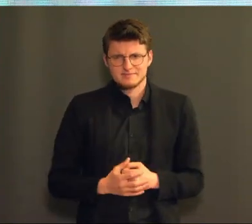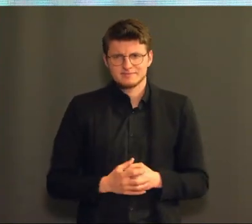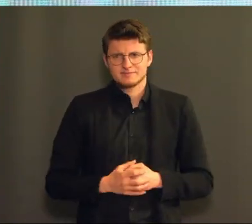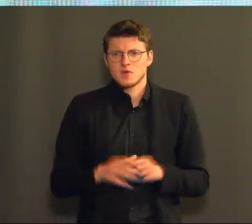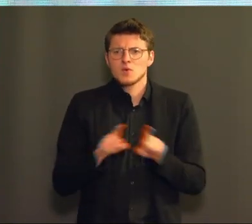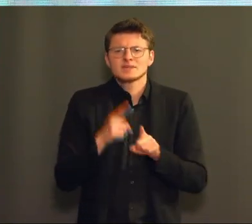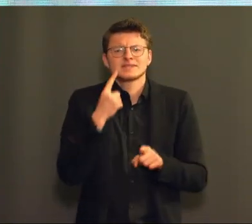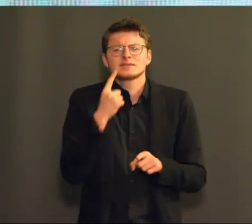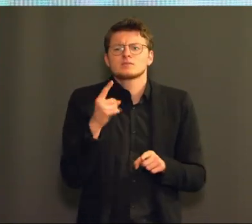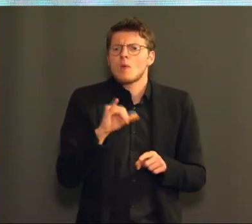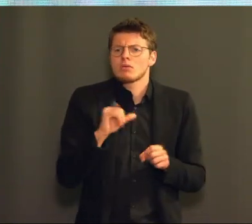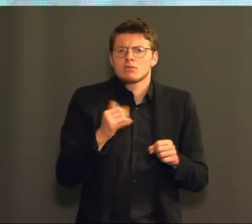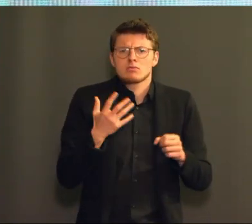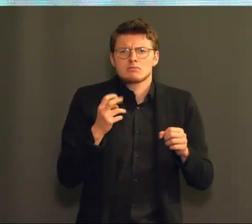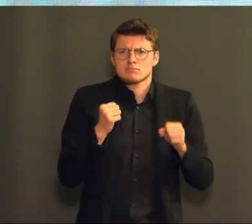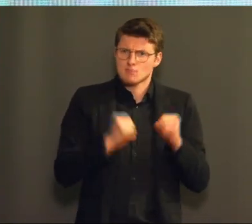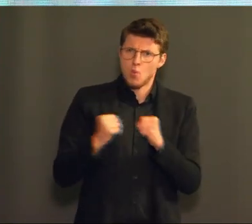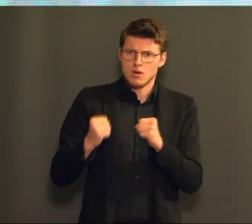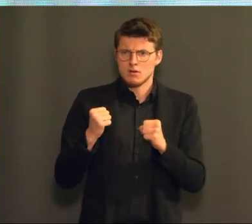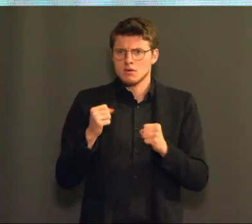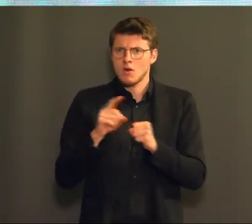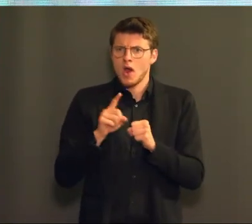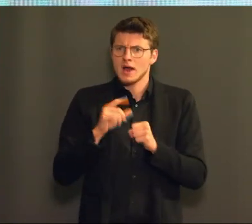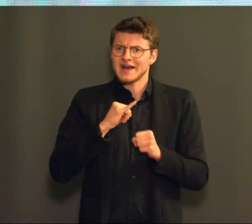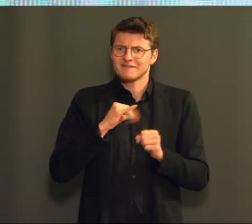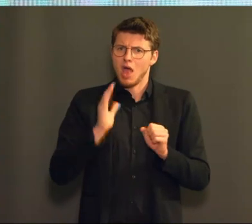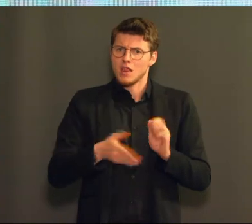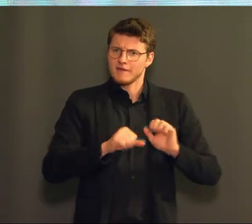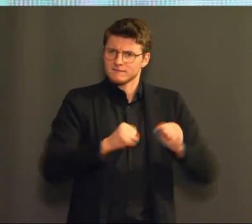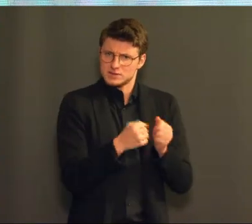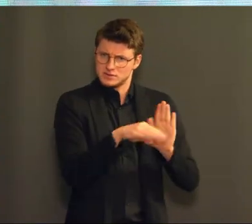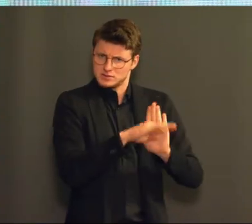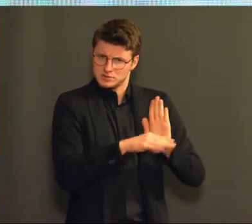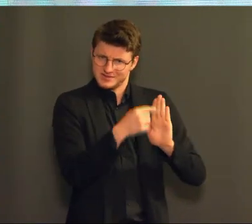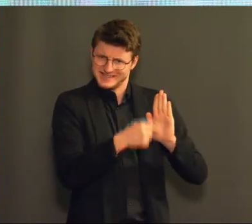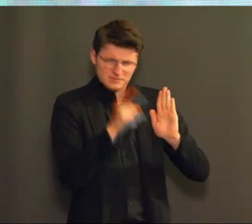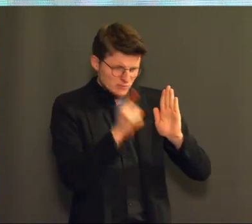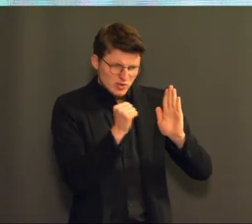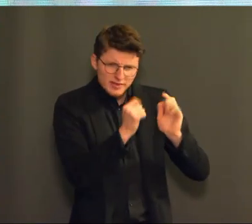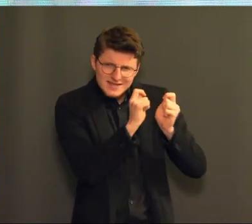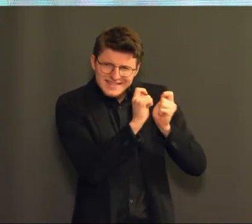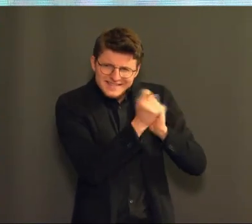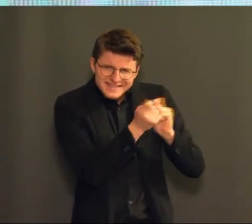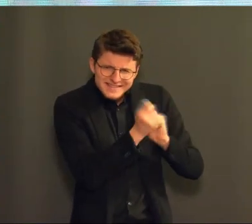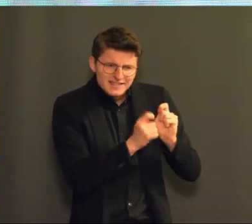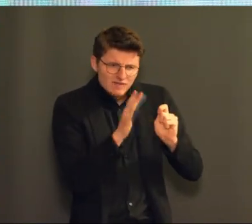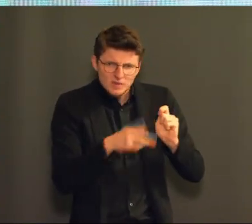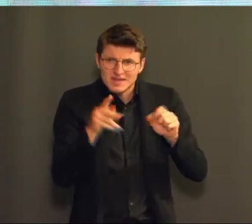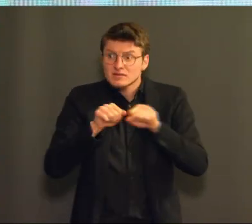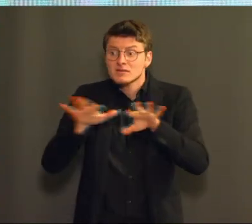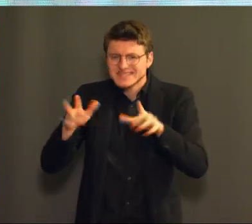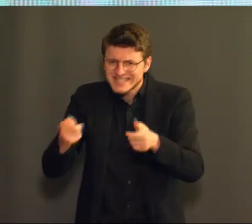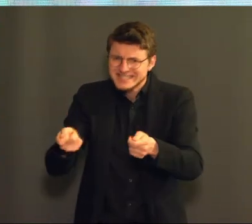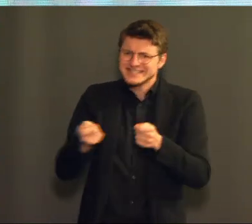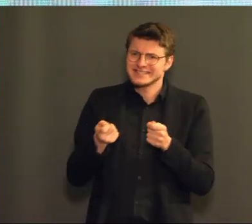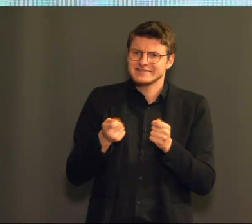mogelijkheden om in bestaande protocollen te optimaliseren om de besmetting in deze sectoren verder terug te